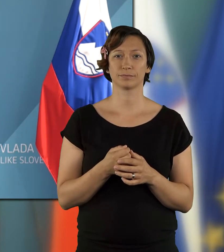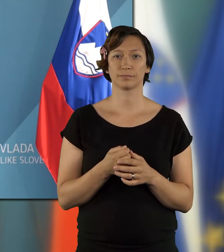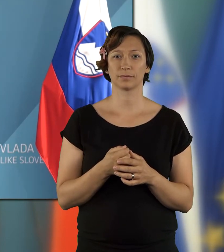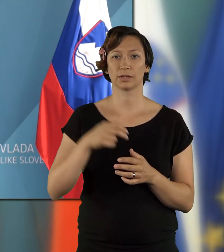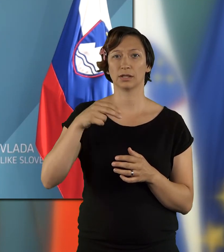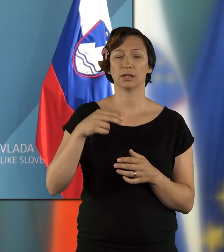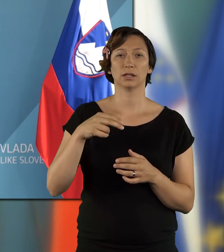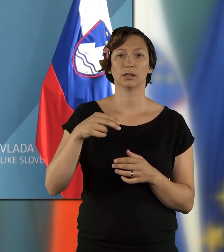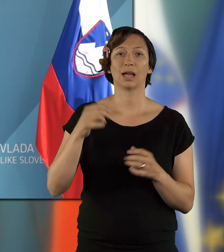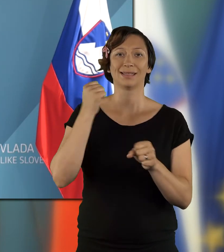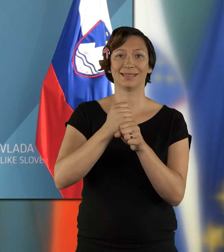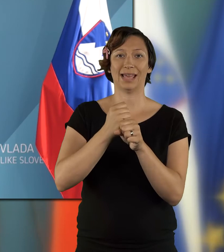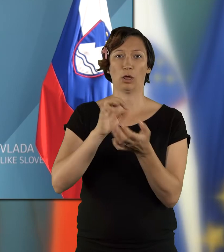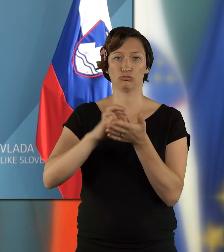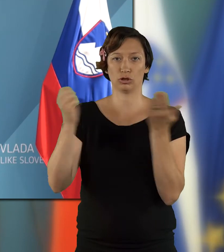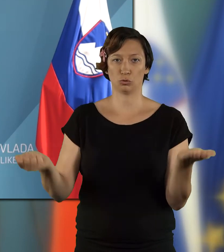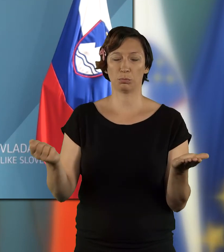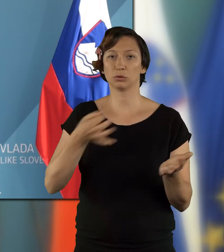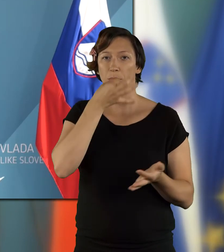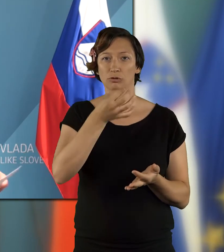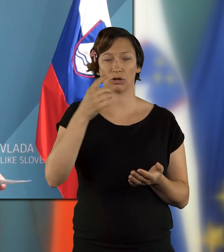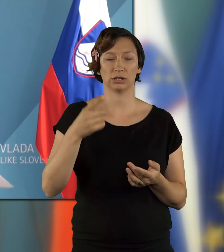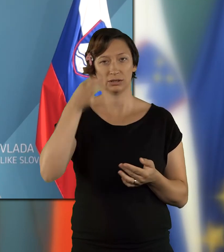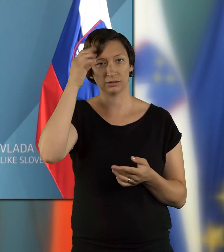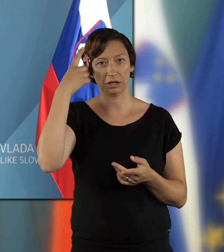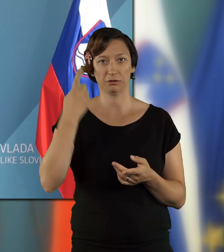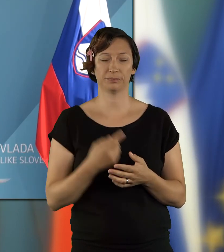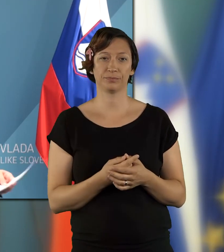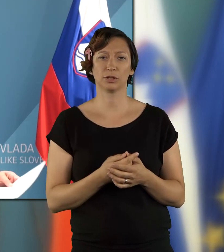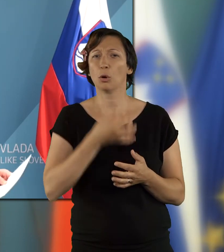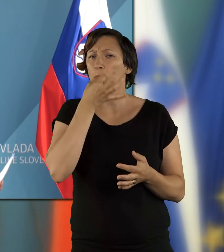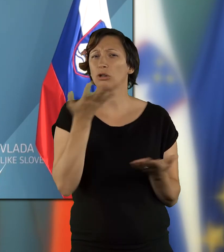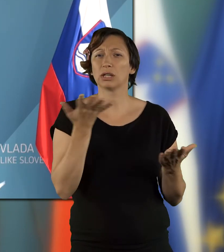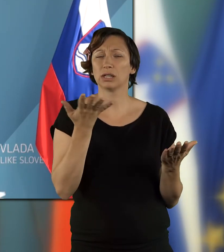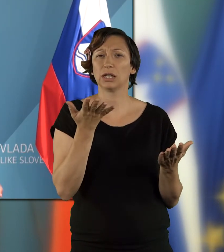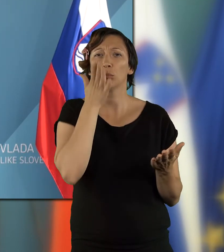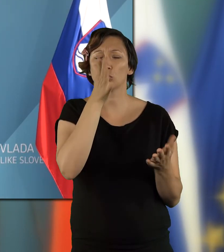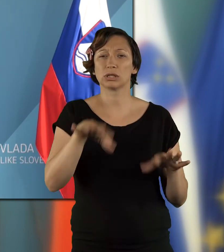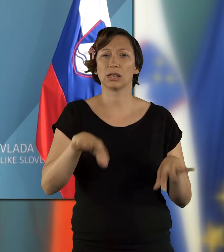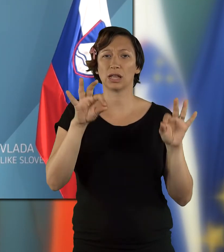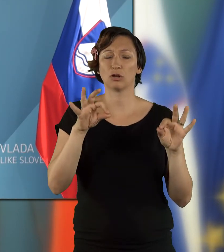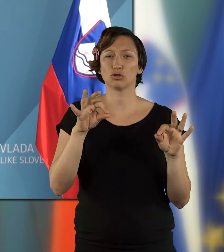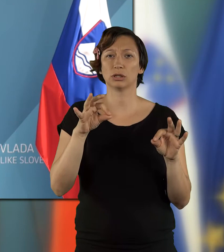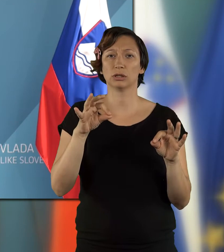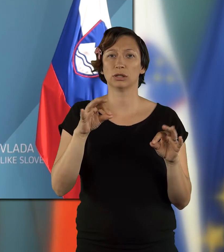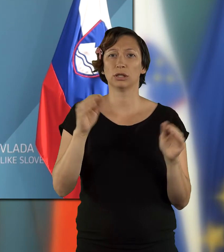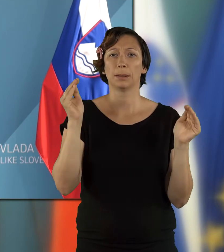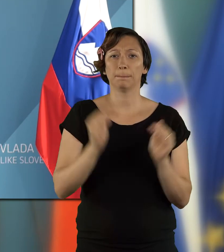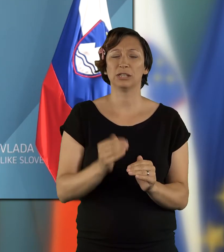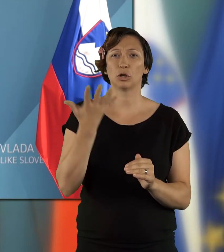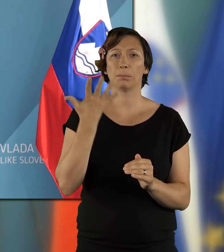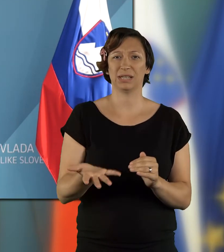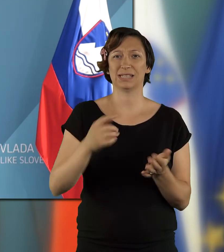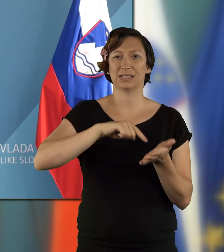Hvala, Nejc Gole, Delo. Mene zanima, kje boste našli minimalno